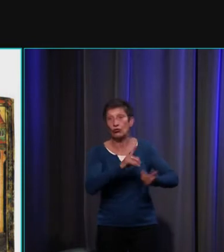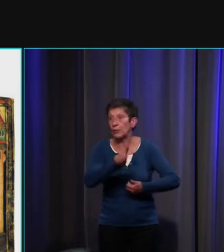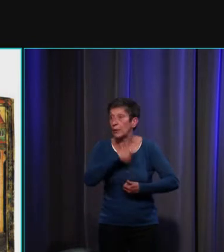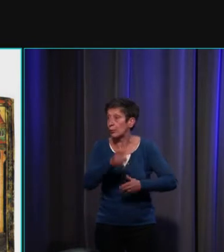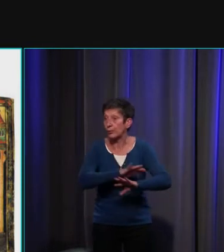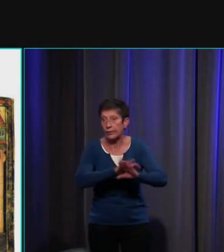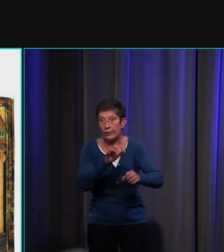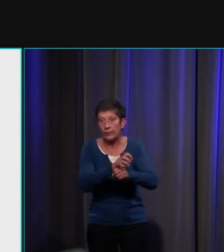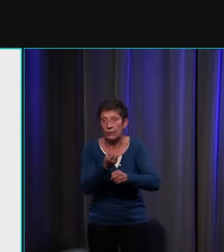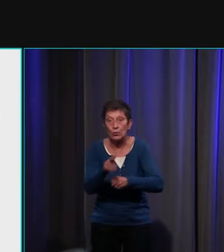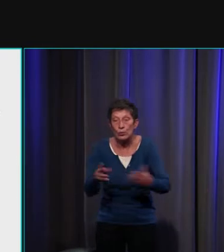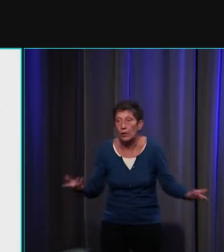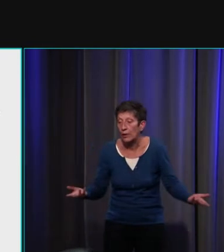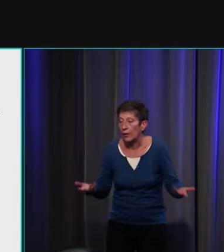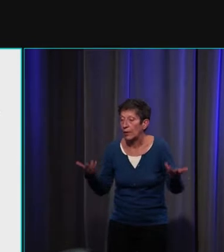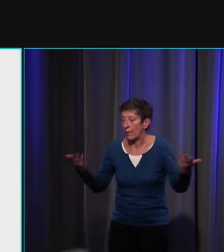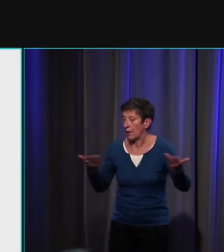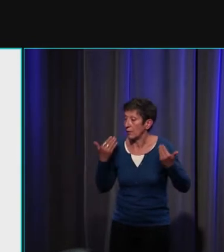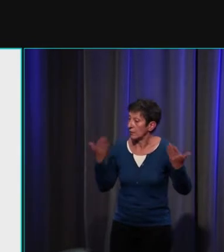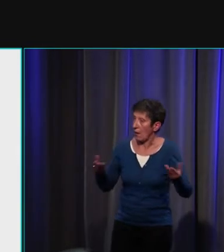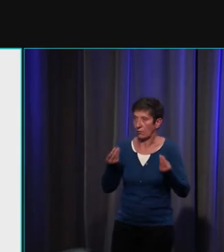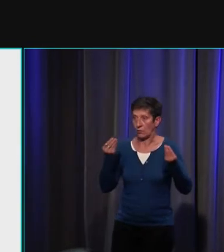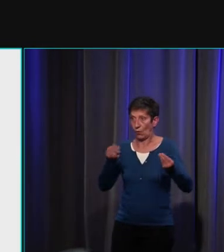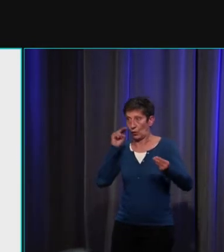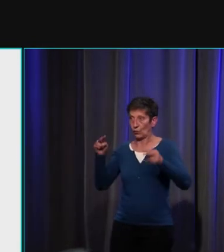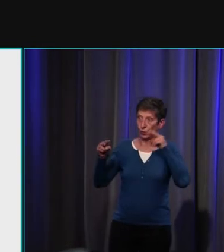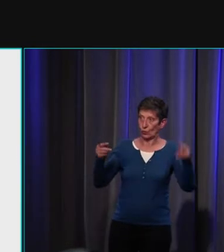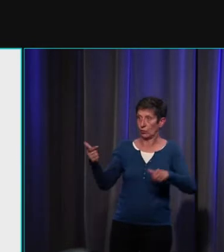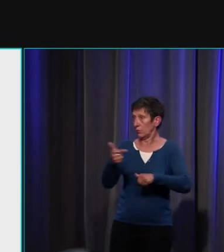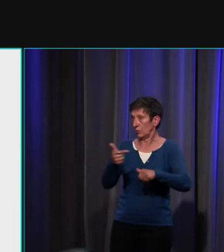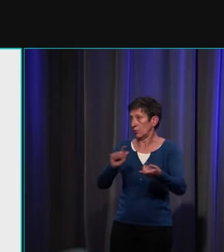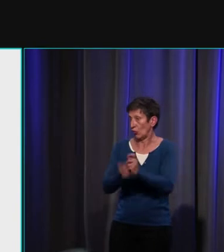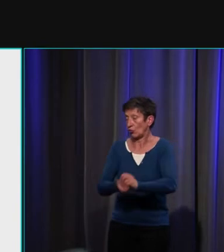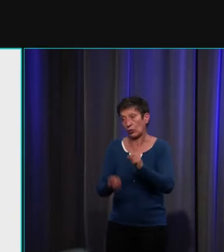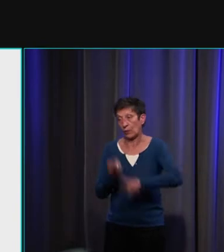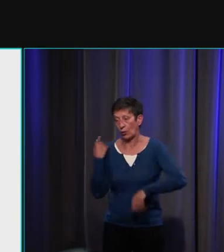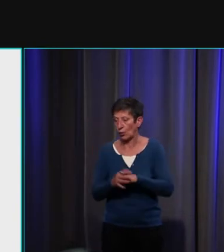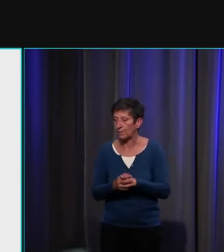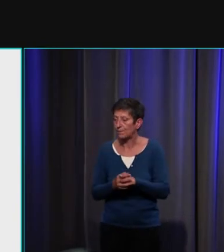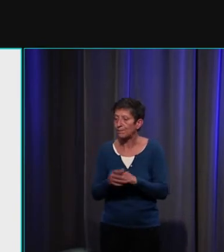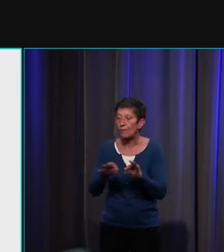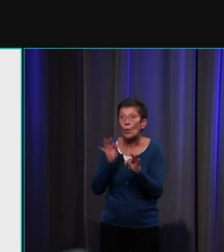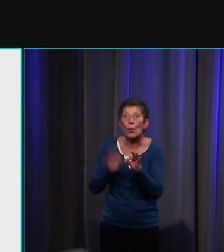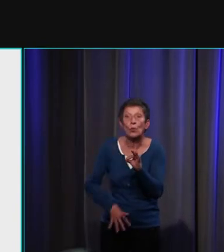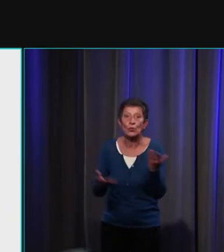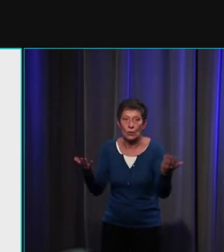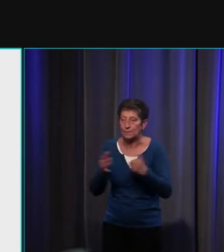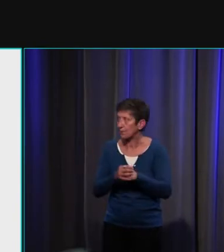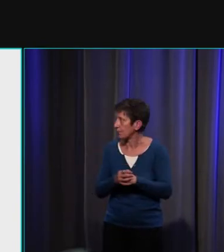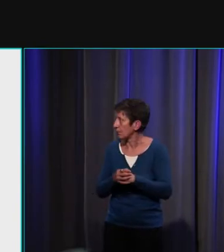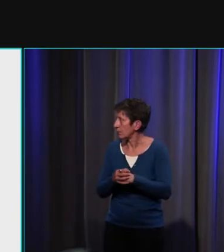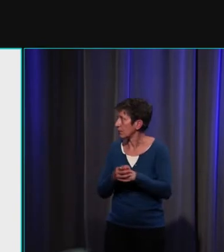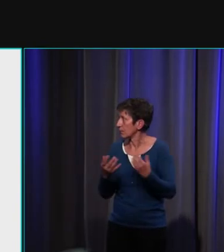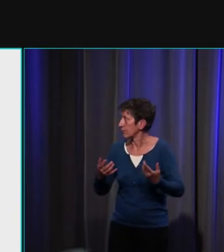ça change aussi la perception de l'autre c'est très important alors qu'est ce que je vais vous dire comme conclusion générale que tous ces